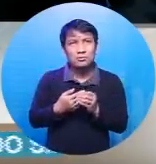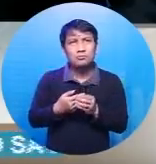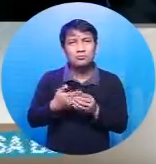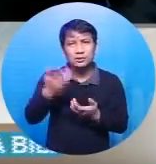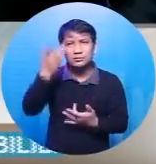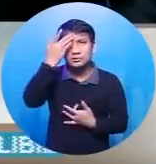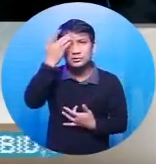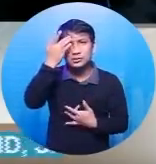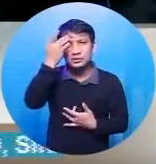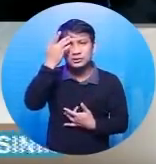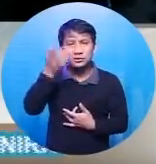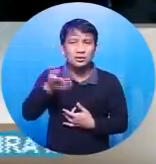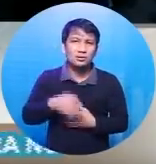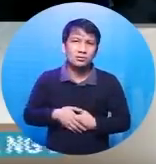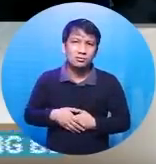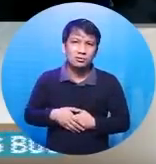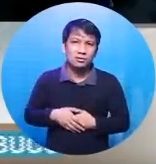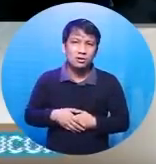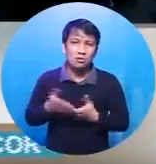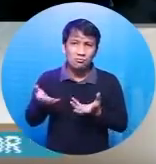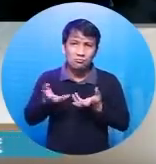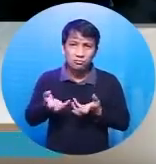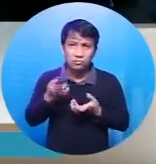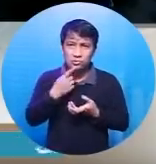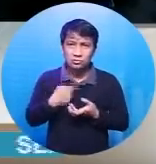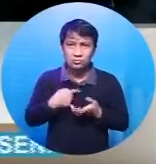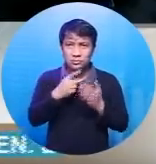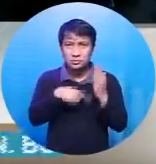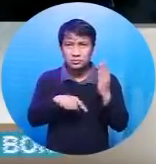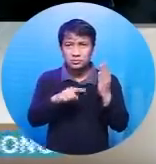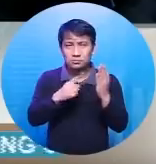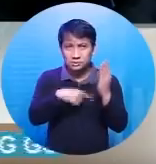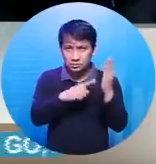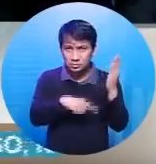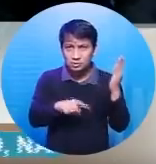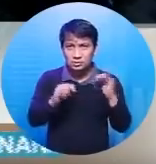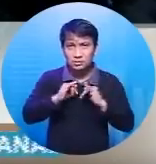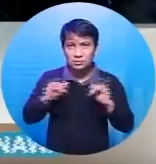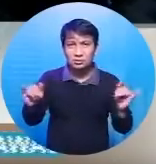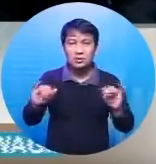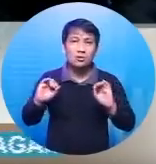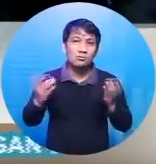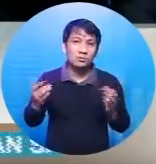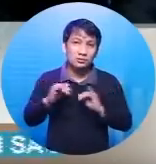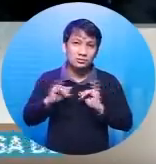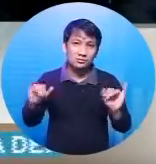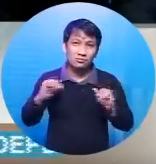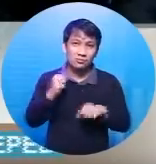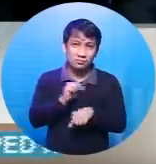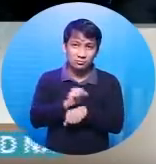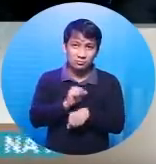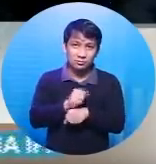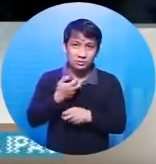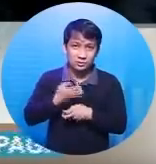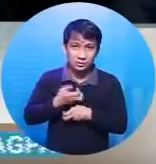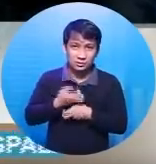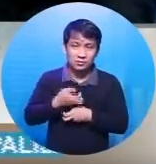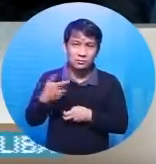pong sakit na meron siya. Gusto ko sanang ipa-check up. Pareha po kaming dalawang walang trabaho. Sobrang hirap